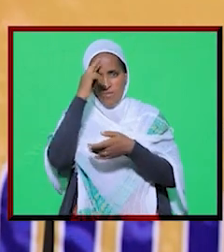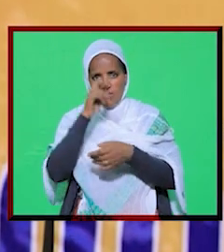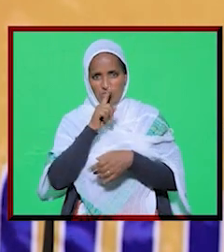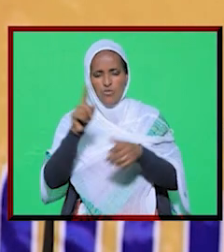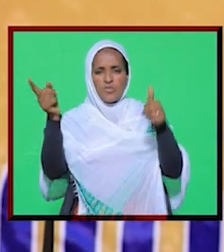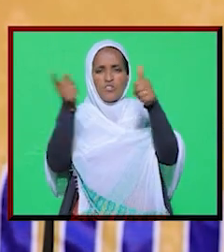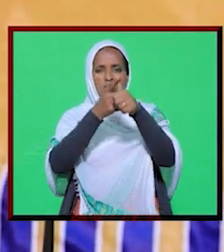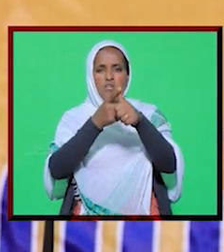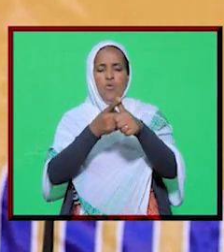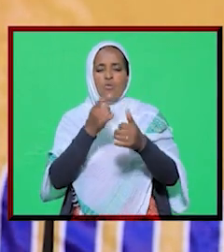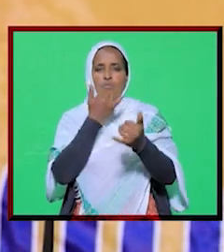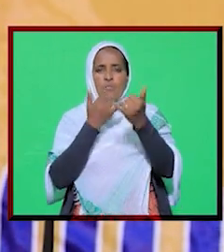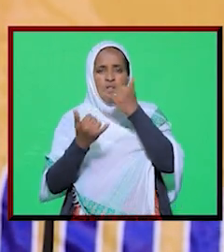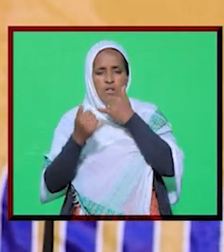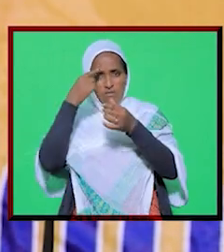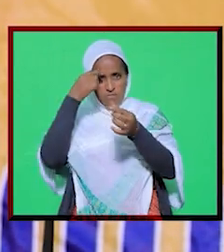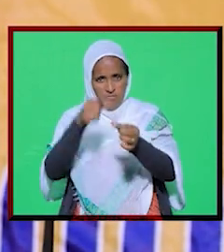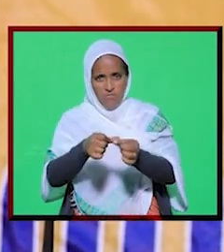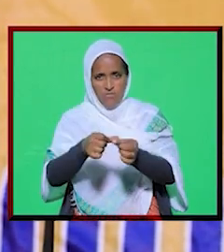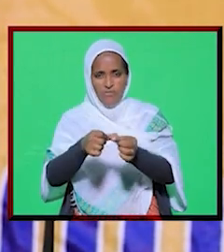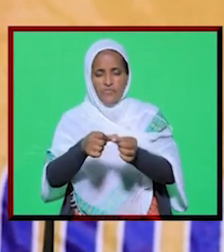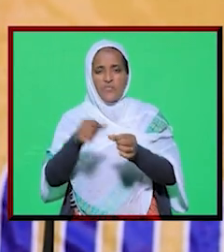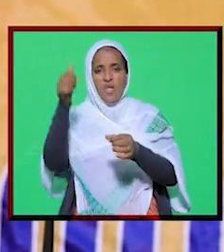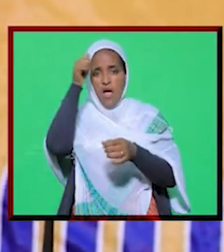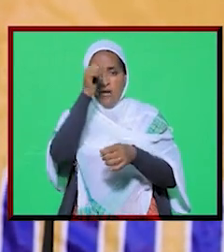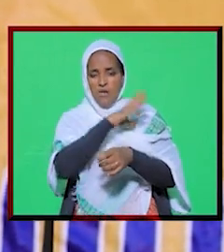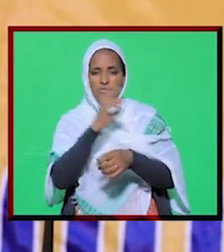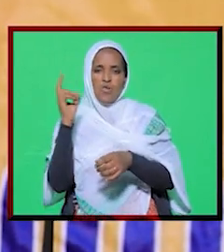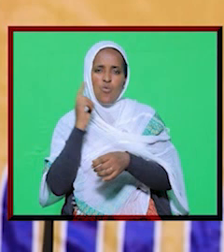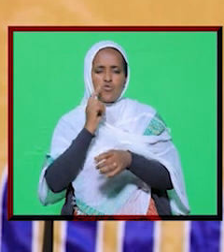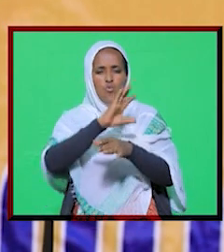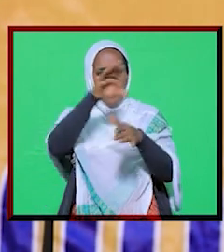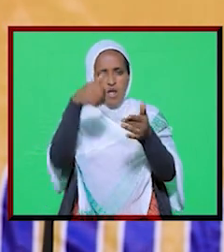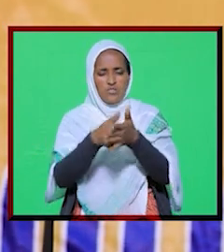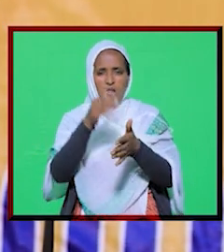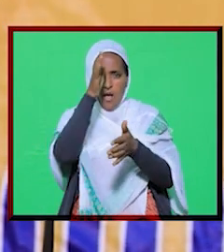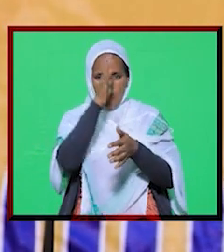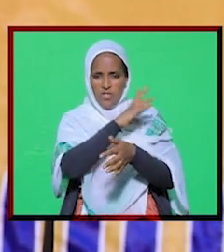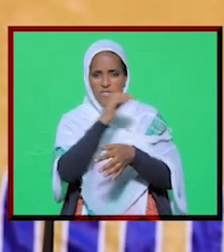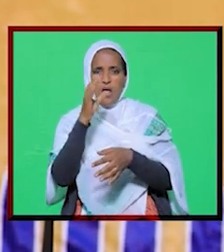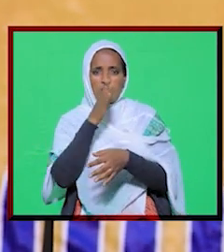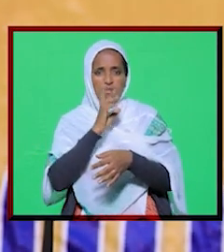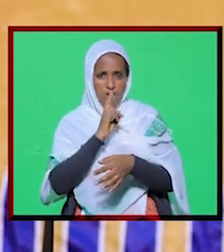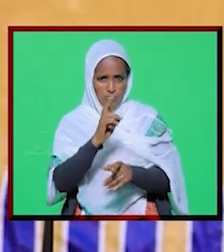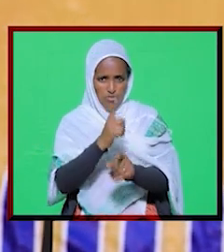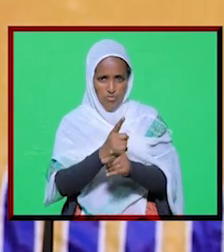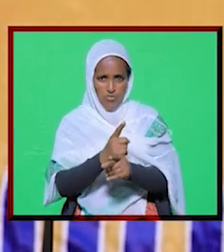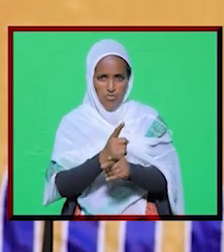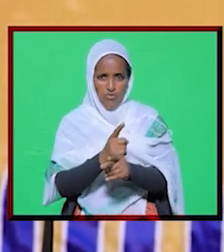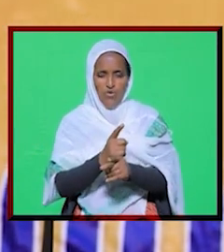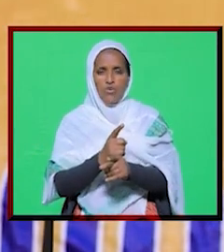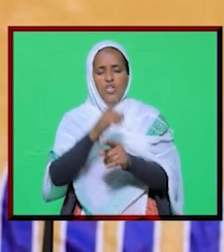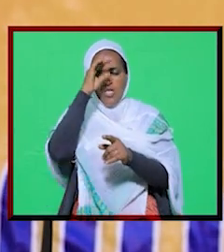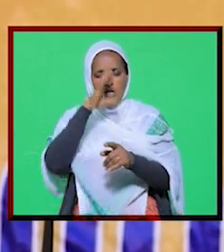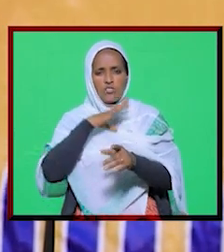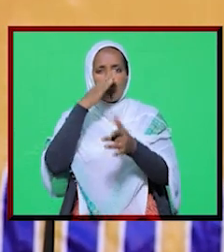እስቲ የመጀመሪያዎቹን በደለኞች ላስታውሳችሁ። አዳምና ሔዋን የሁላችን አባትና እናቶች ናቸው።